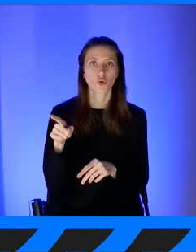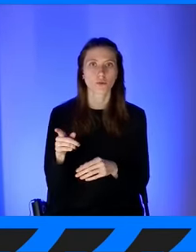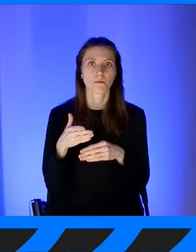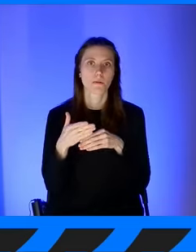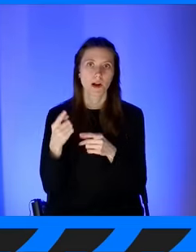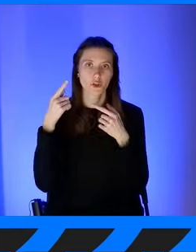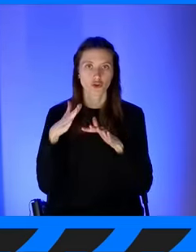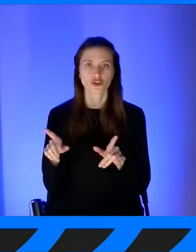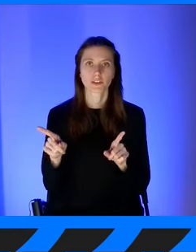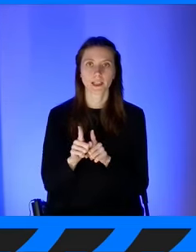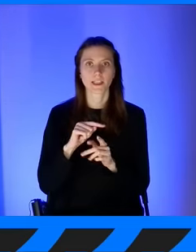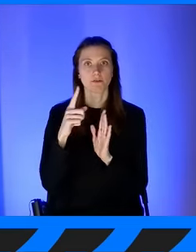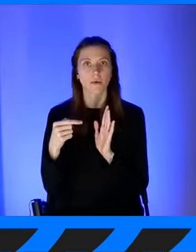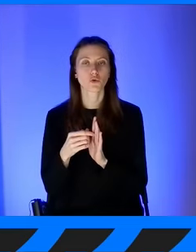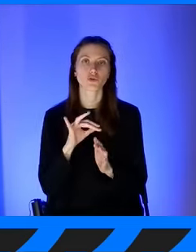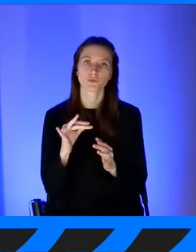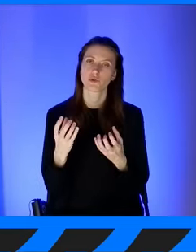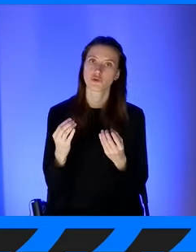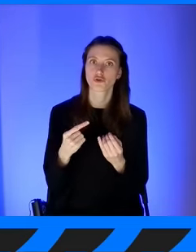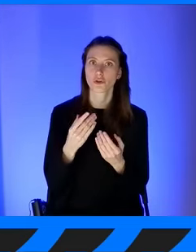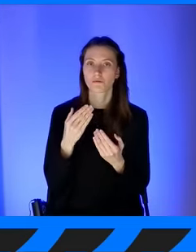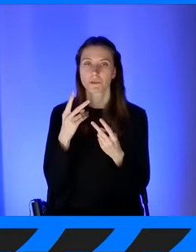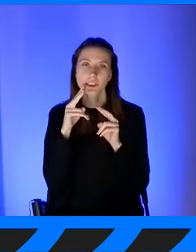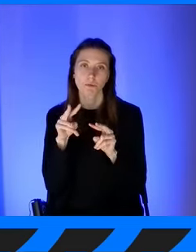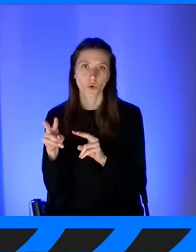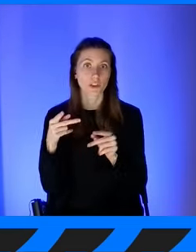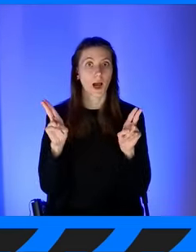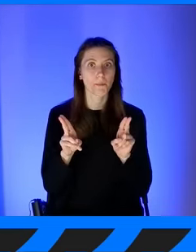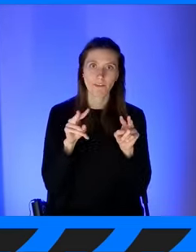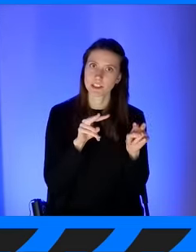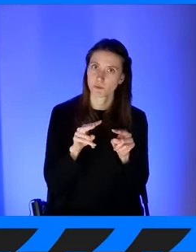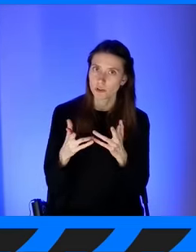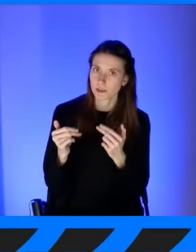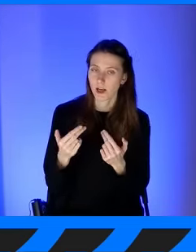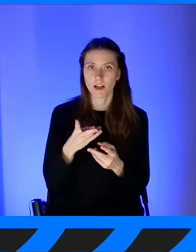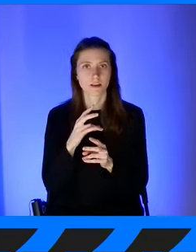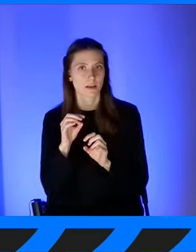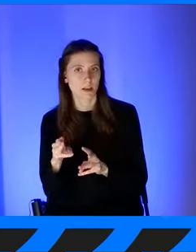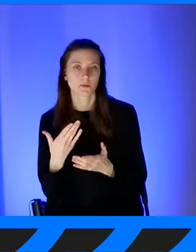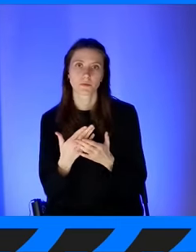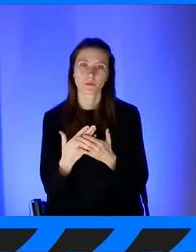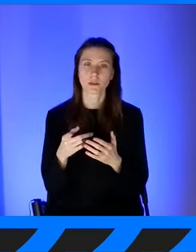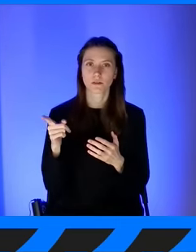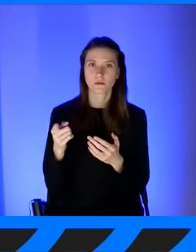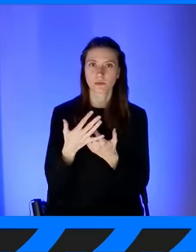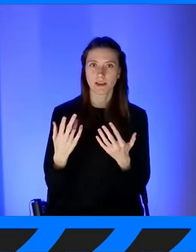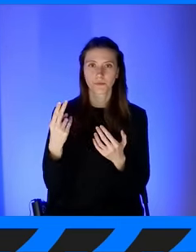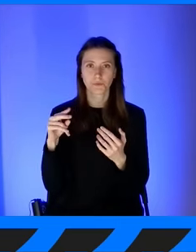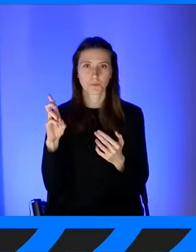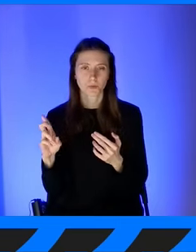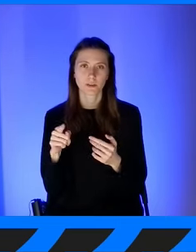вопросы но за одно и смотрит насколько правила соблюдаются Да здесь мы коллабов СБ которые свои там соблюдают правила с помощью